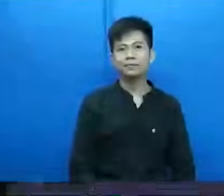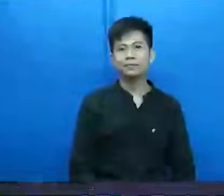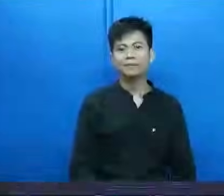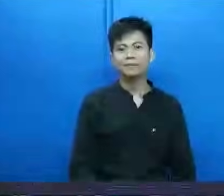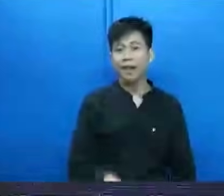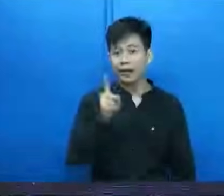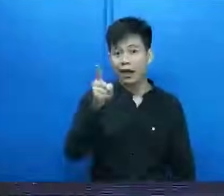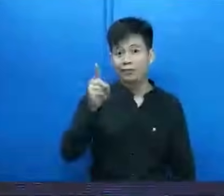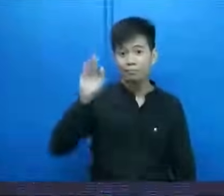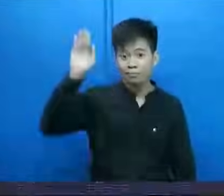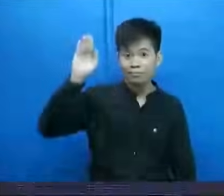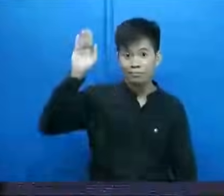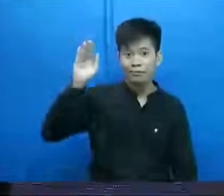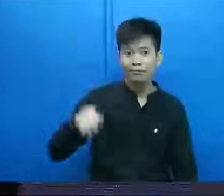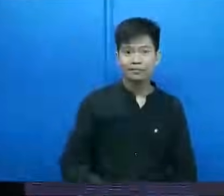Ada?